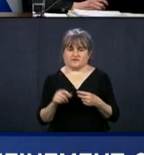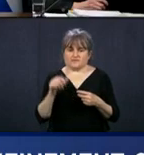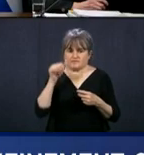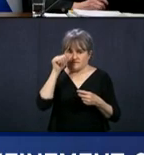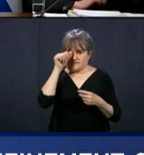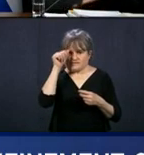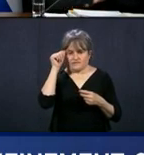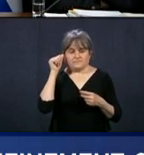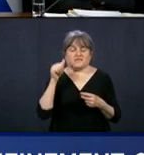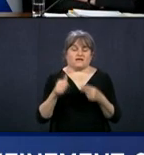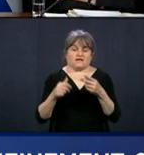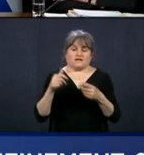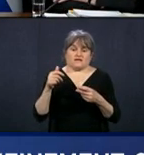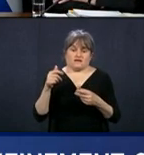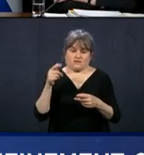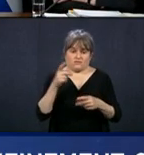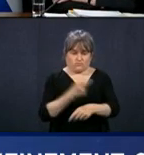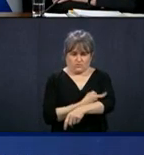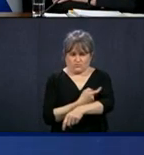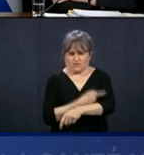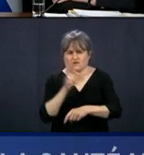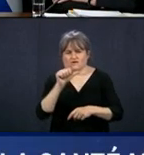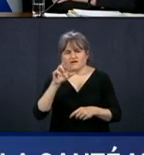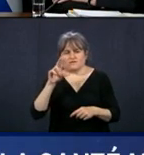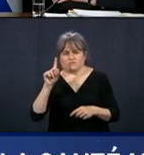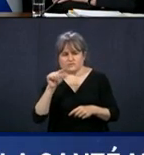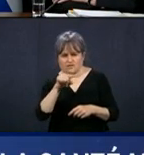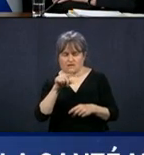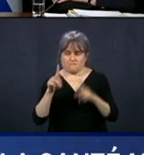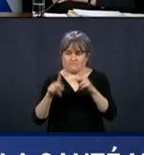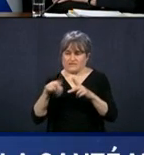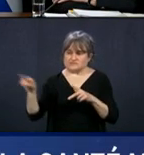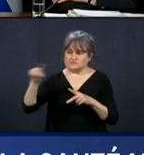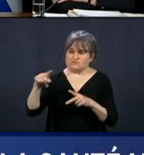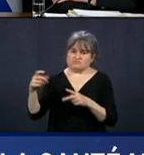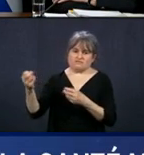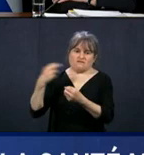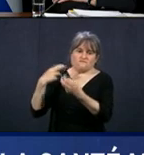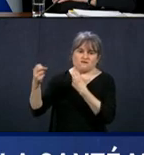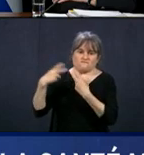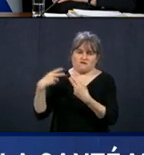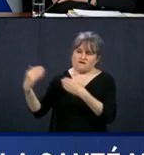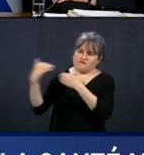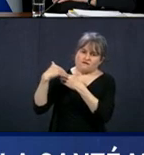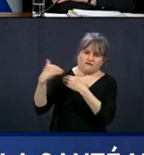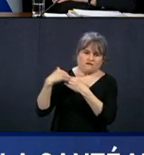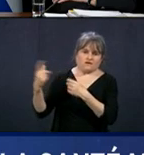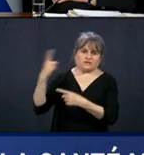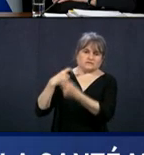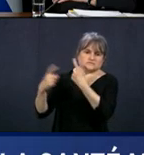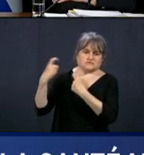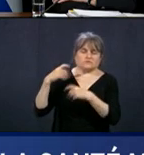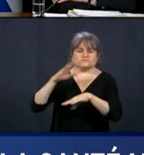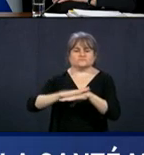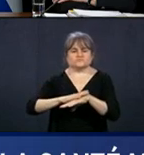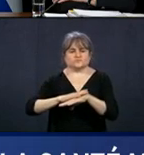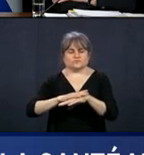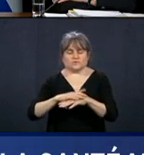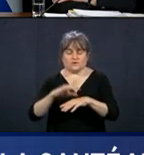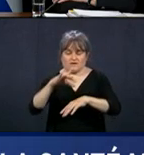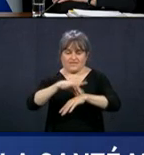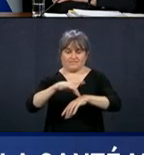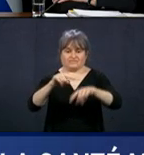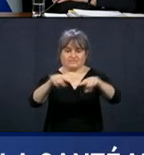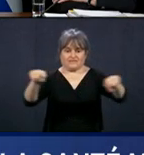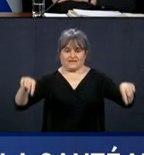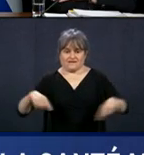m'écrivent pour me demander pourquoi les terrains de golf. Je comprends que vous avez abordé un peu la question, Mme la vice-première ministre, tout à l'heure, mais pourquoi les terrains de